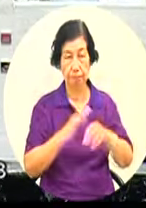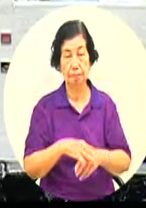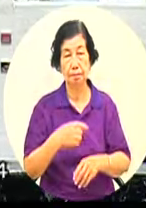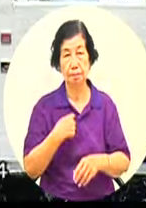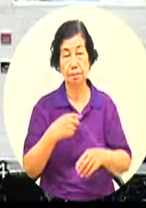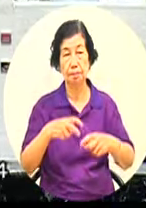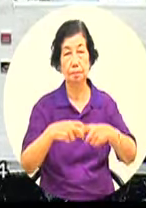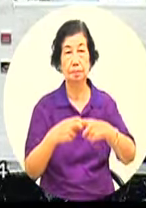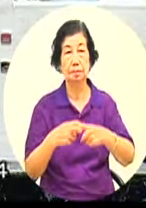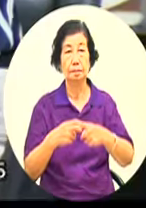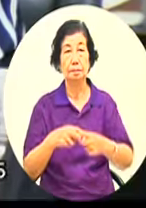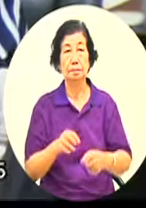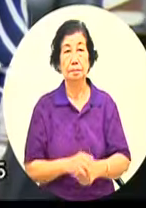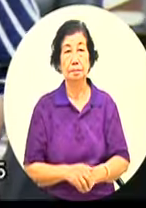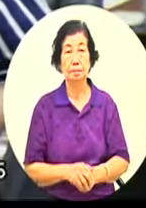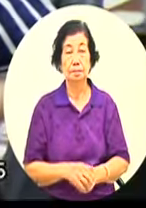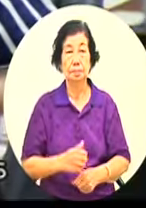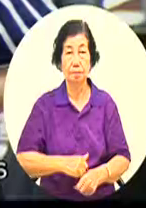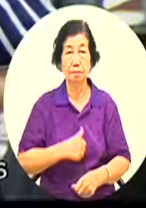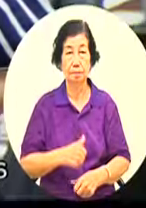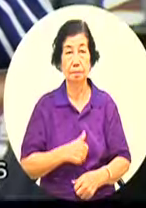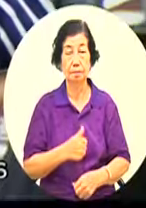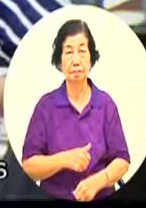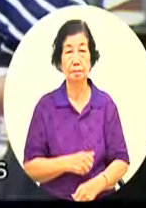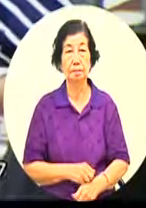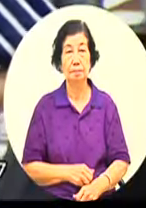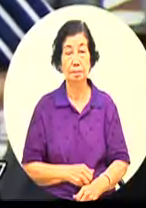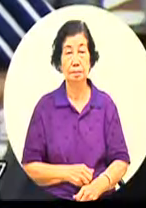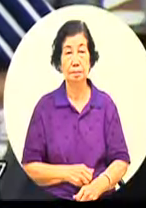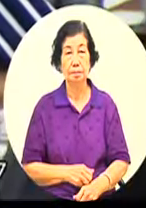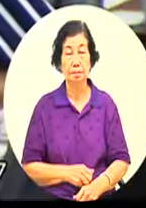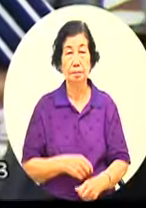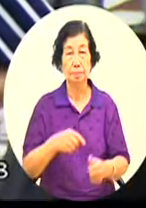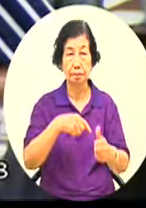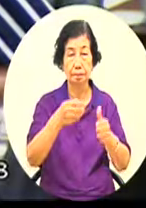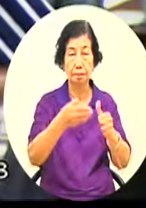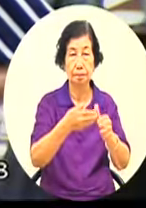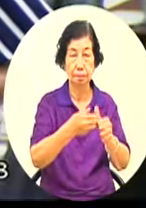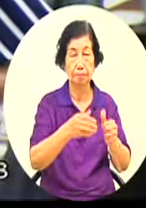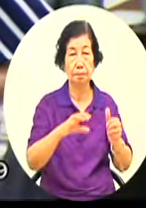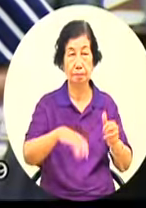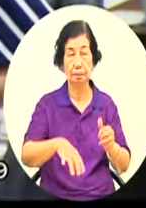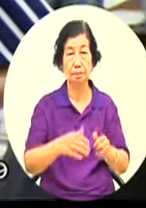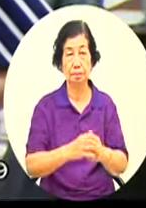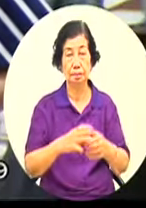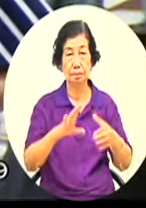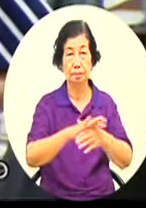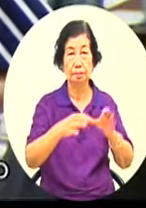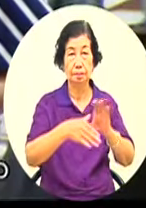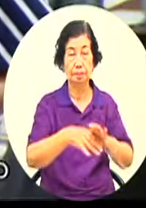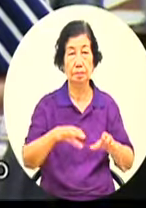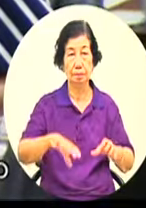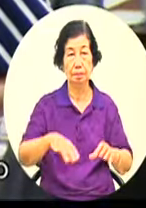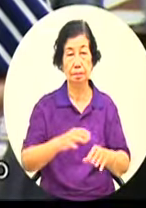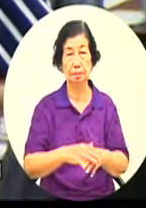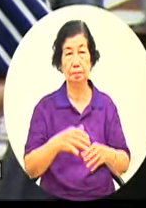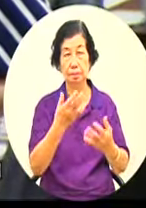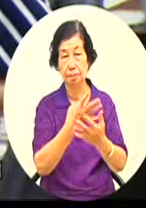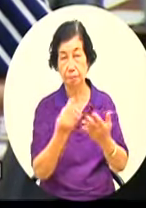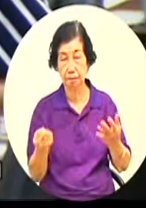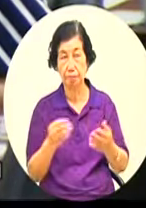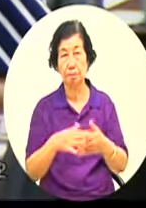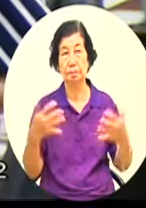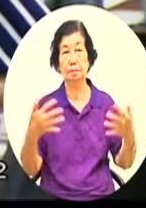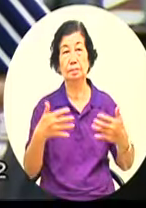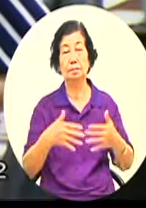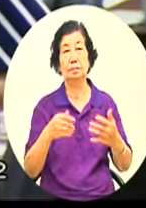那其实哦，要救教的问题哦，对于教育局、对于文化局哦，都是那几个问题，因为持续以